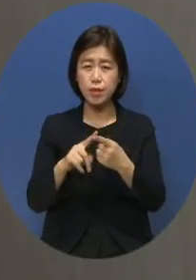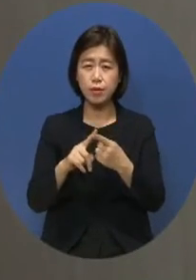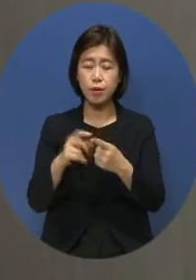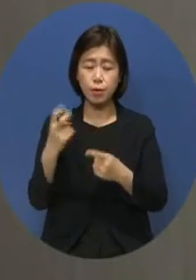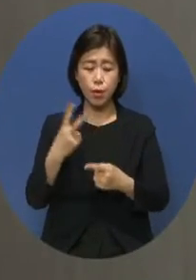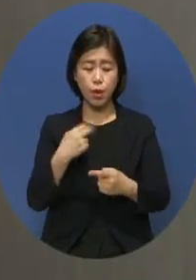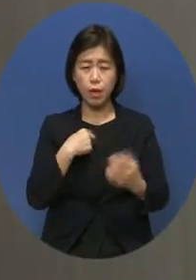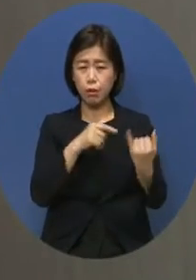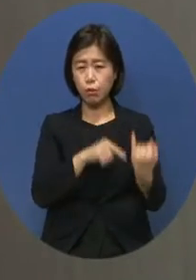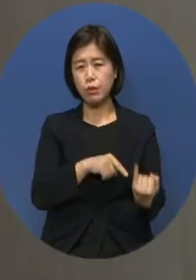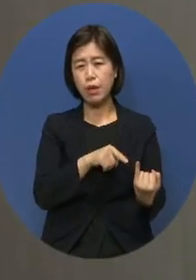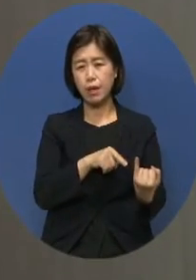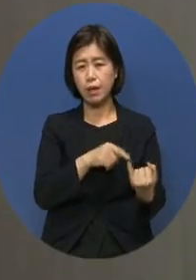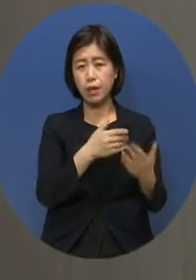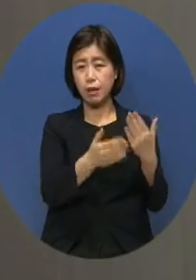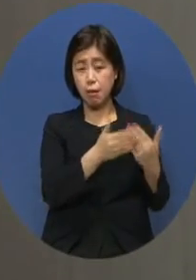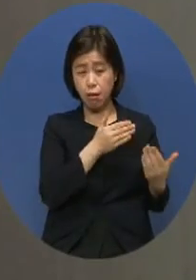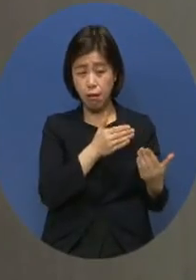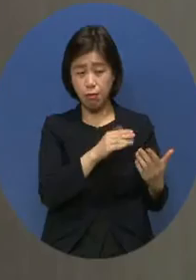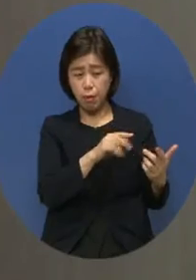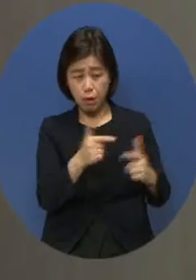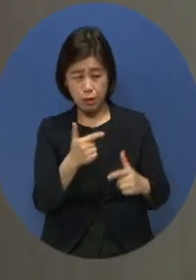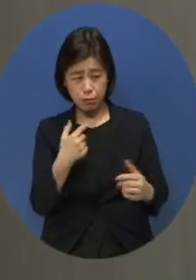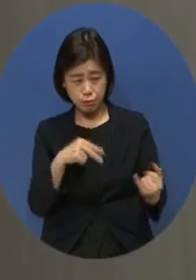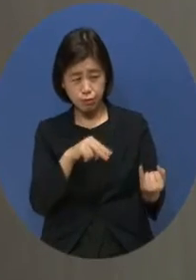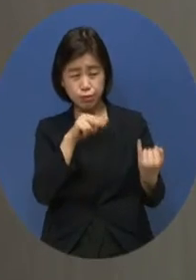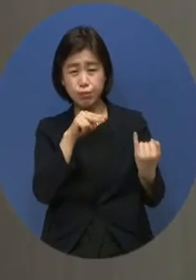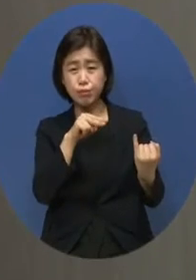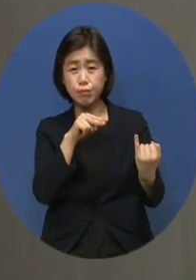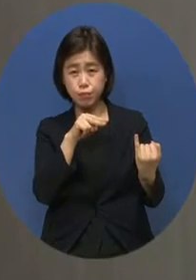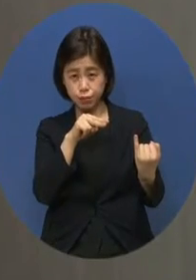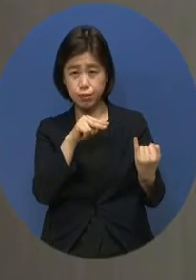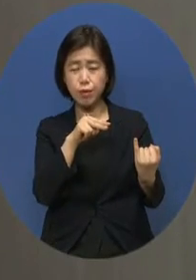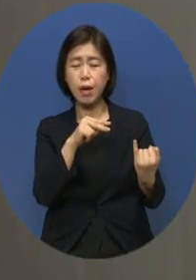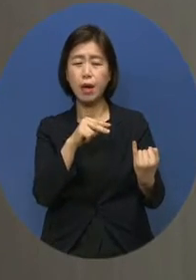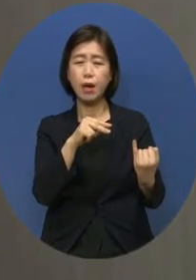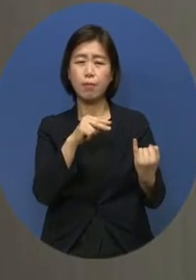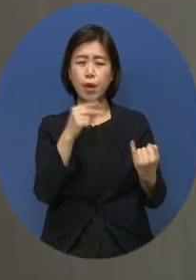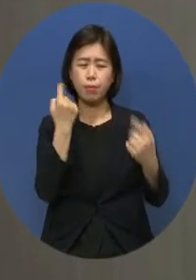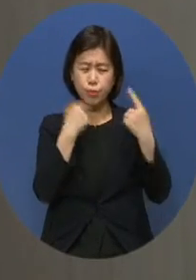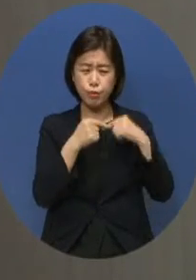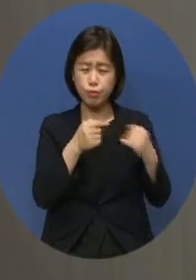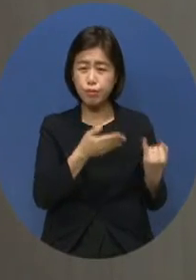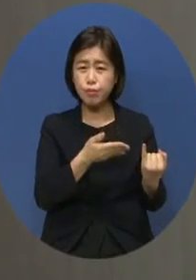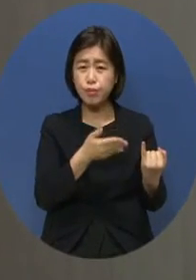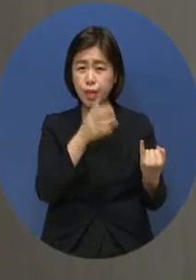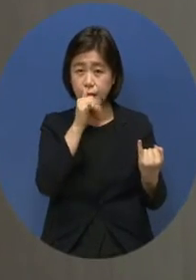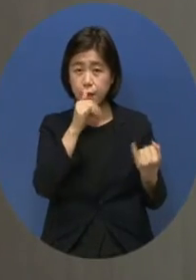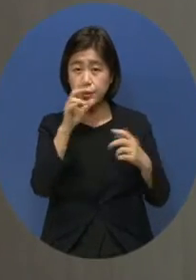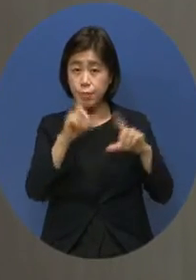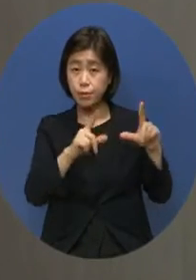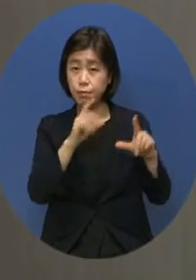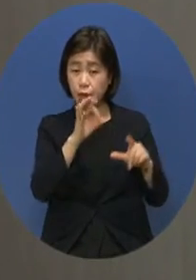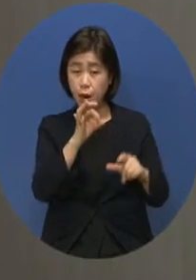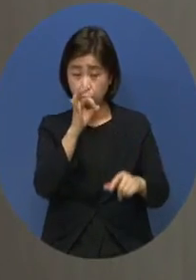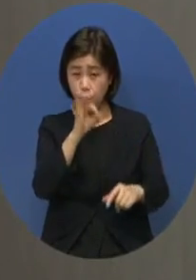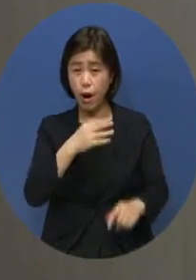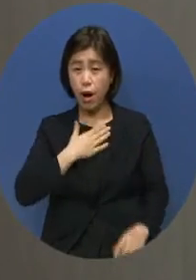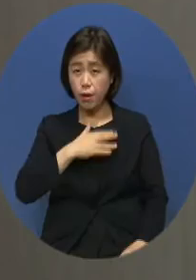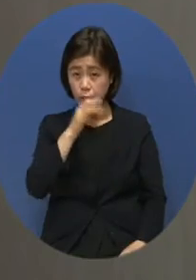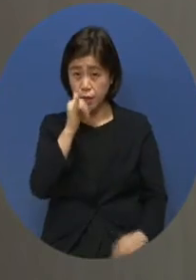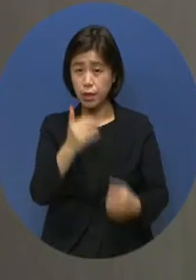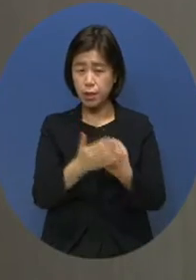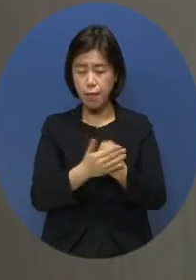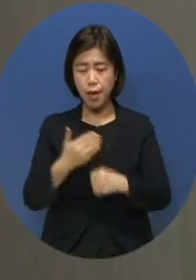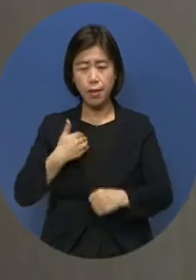겪었던 경험에 대한 그걸 함께 보고 자랐었던 마음이 있었는데 그 마음에 비추어서 내가 내 자리에서 할 수 있는